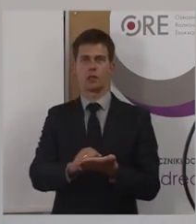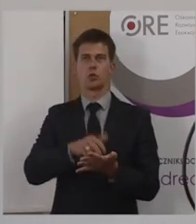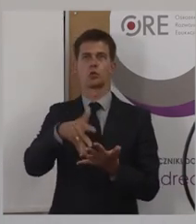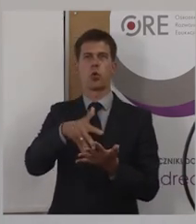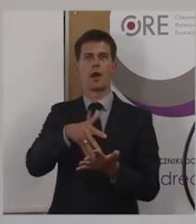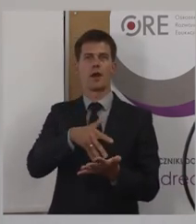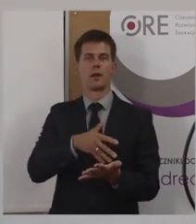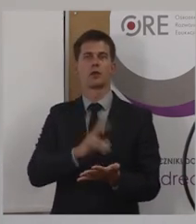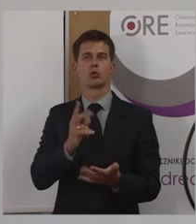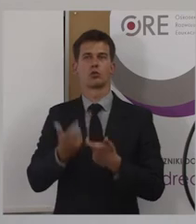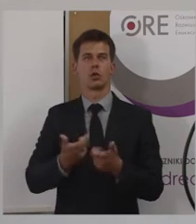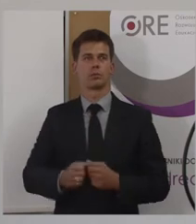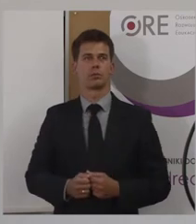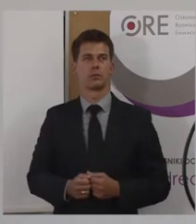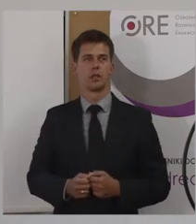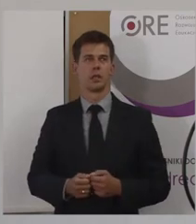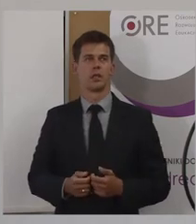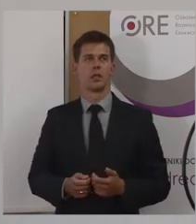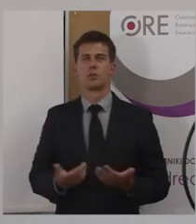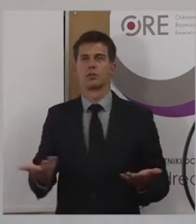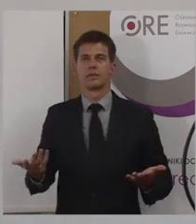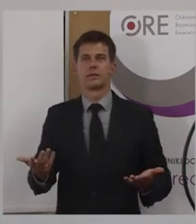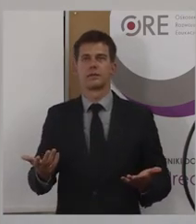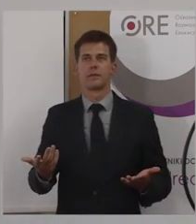Ja mogę powiedzieć tylko tyle, że